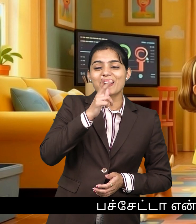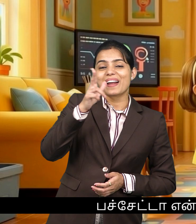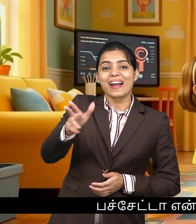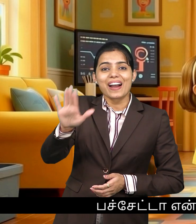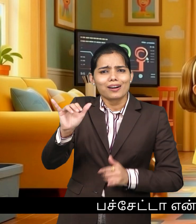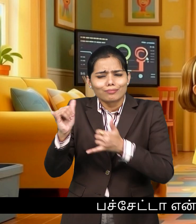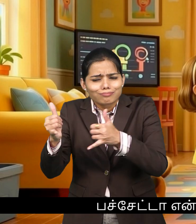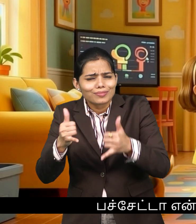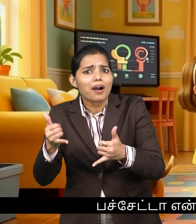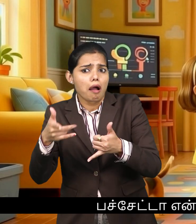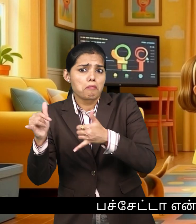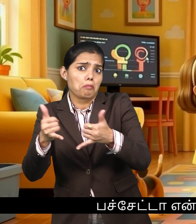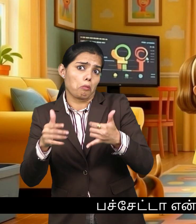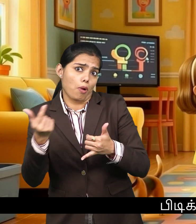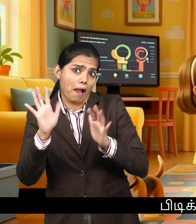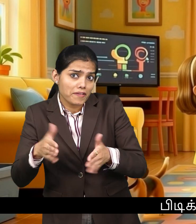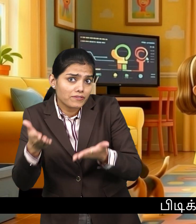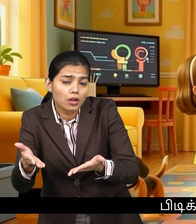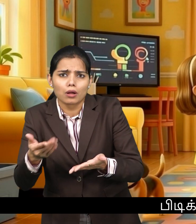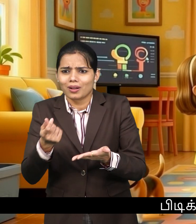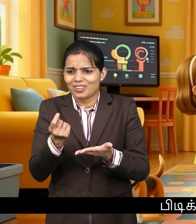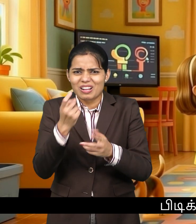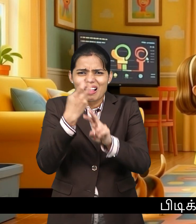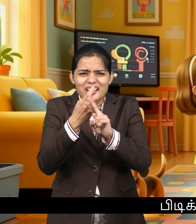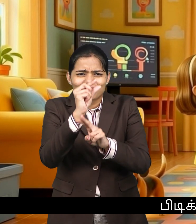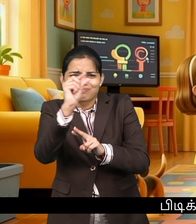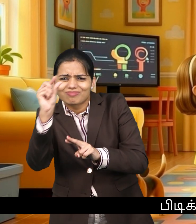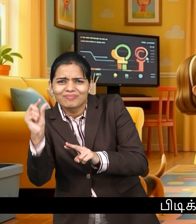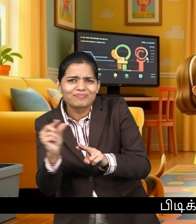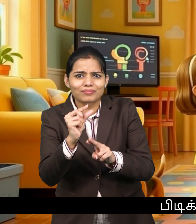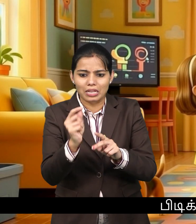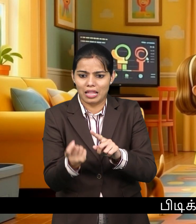பச்சேட்டா என்பது கற்களை காற்றில் எறிந்து பிடிக்கும் ஒரு விளையாட்டு.